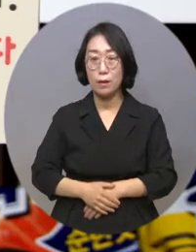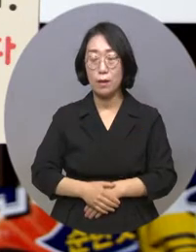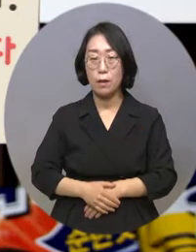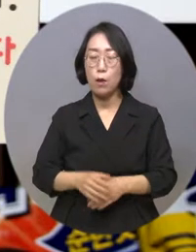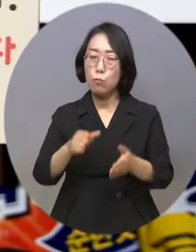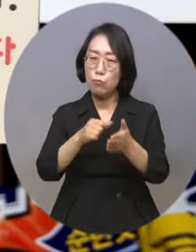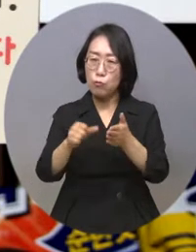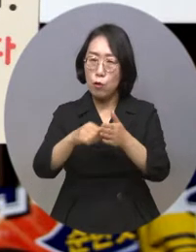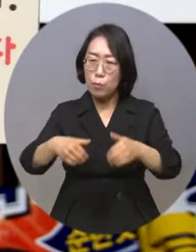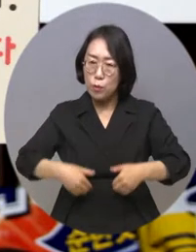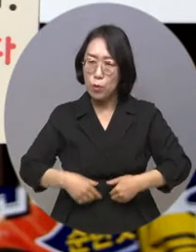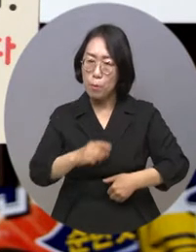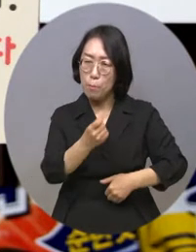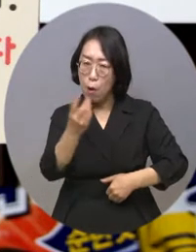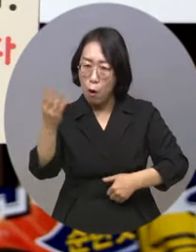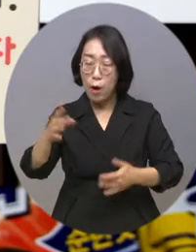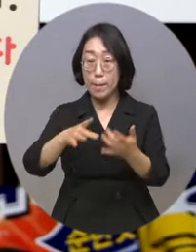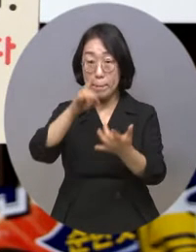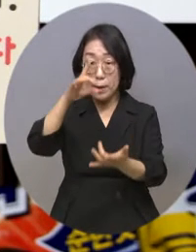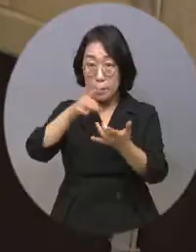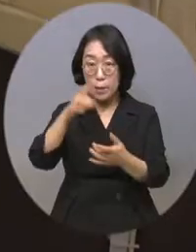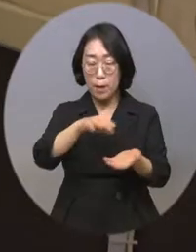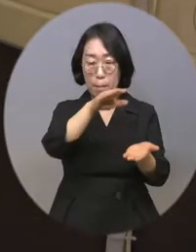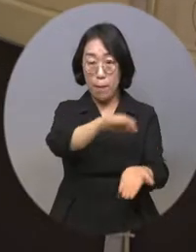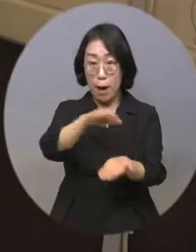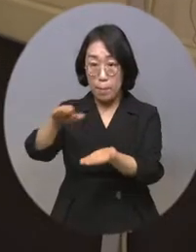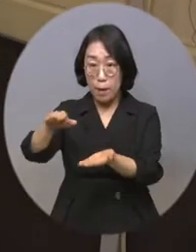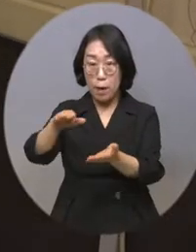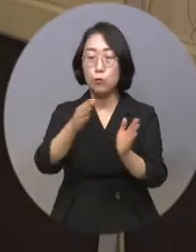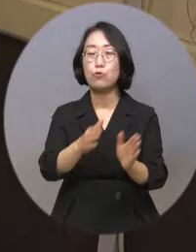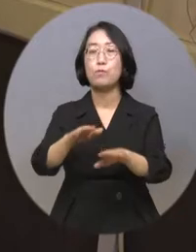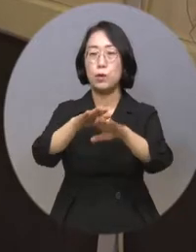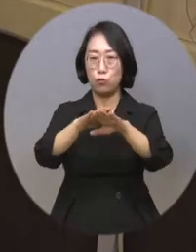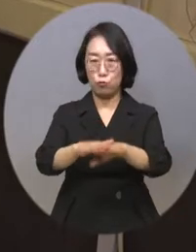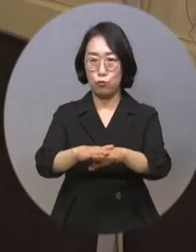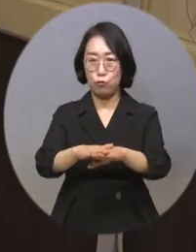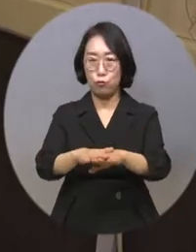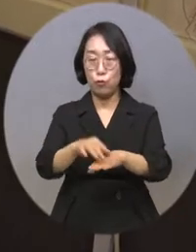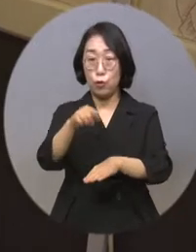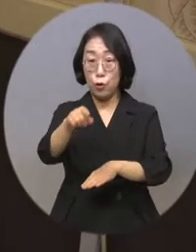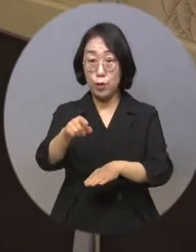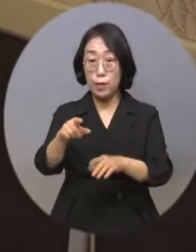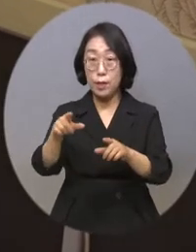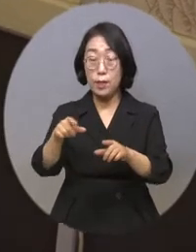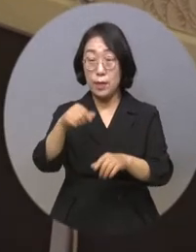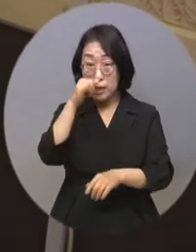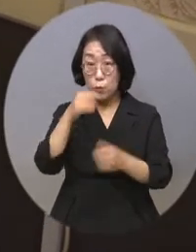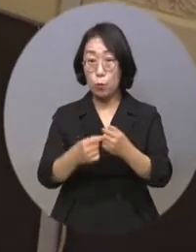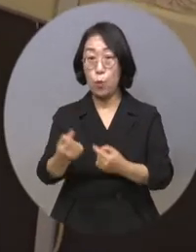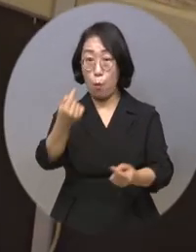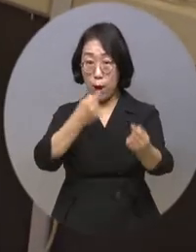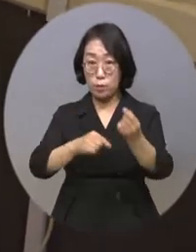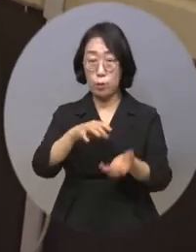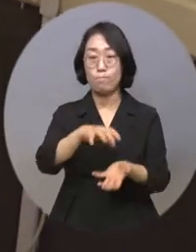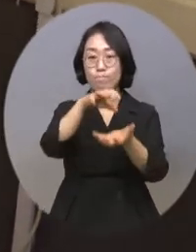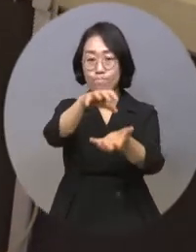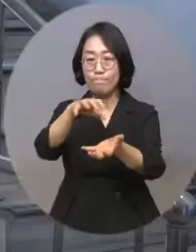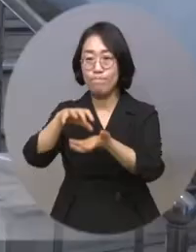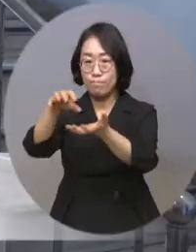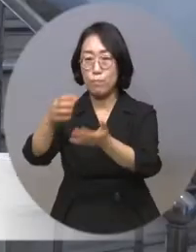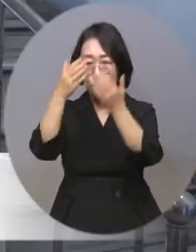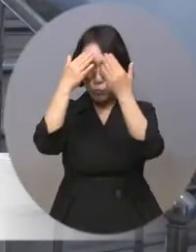필요한 물품을 선정해 자율 진열대에 준비해둡니다. 이곳에 머물고 있는 시민 누구나 무료로 이용할 수